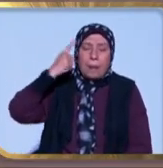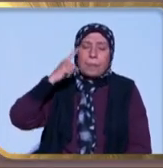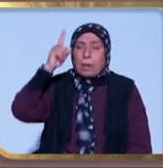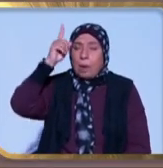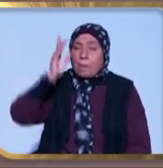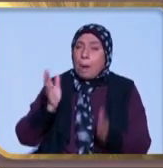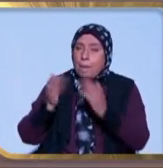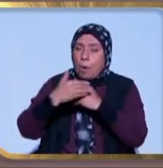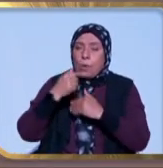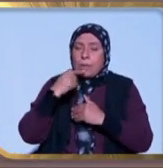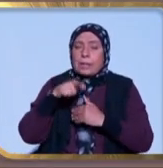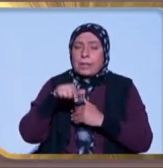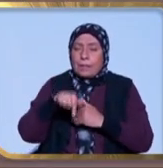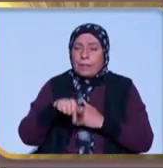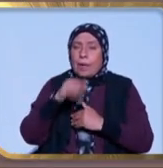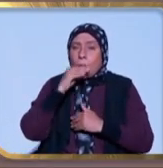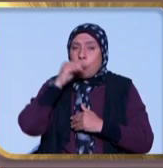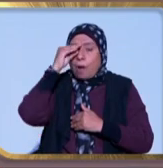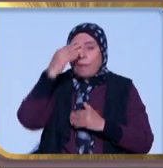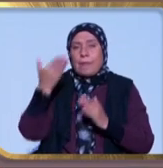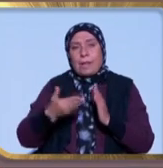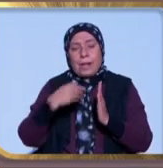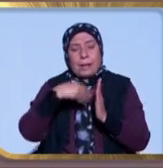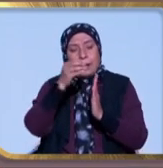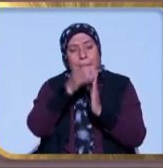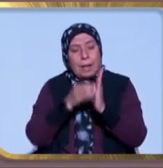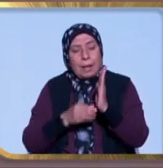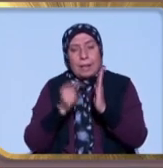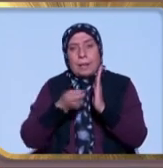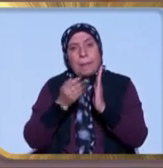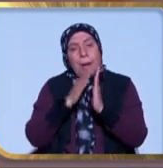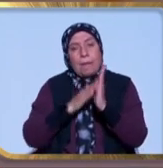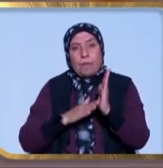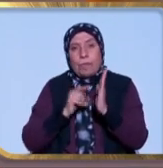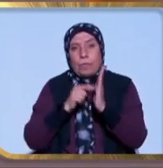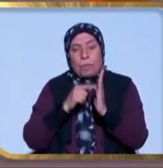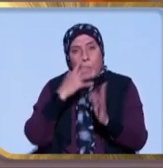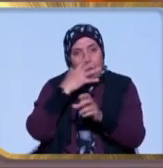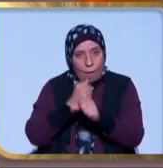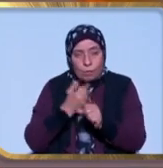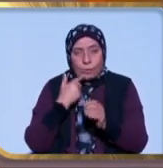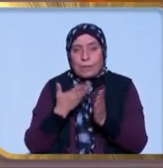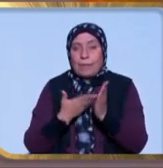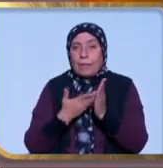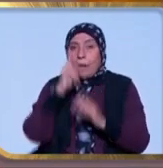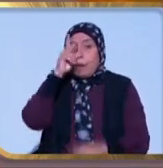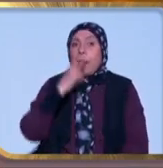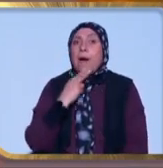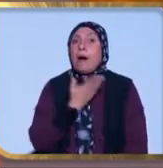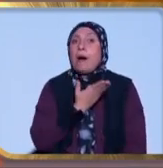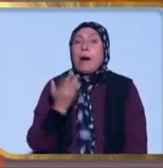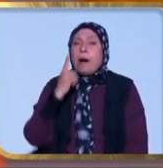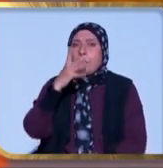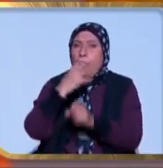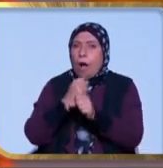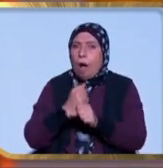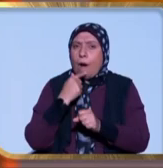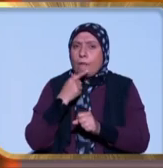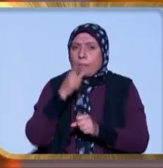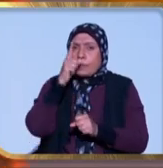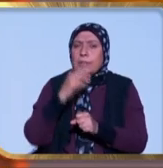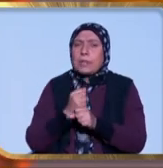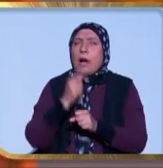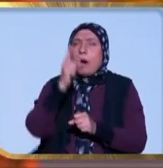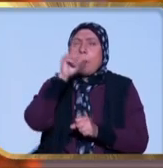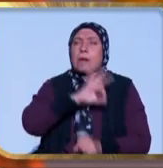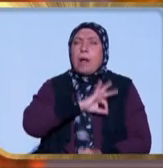محيط، بل هو قرآن مجيد في لوح محفوظ، فالله خير حافظا وهو أرحم